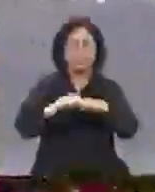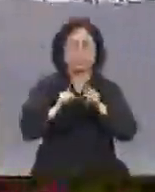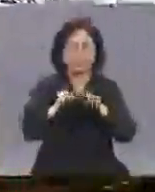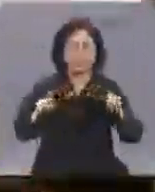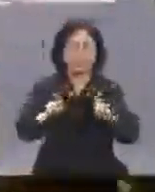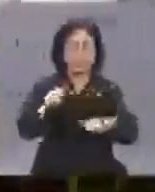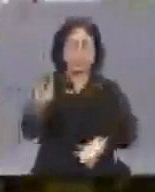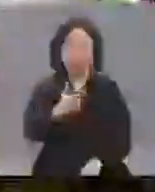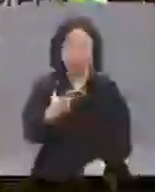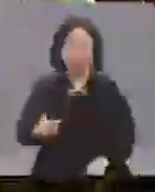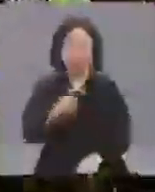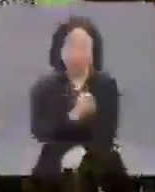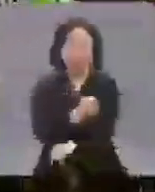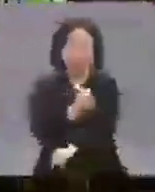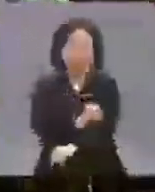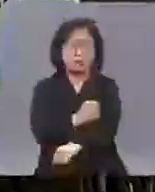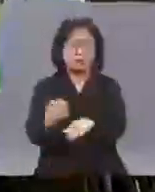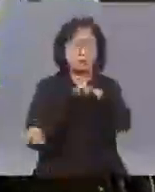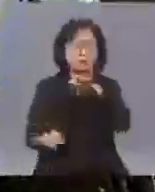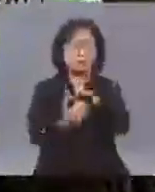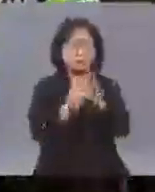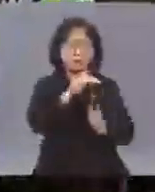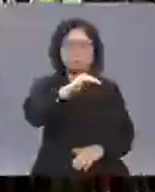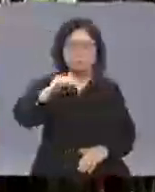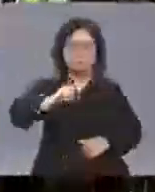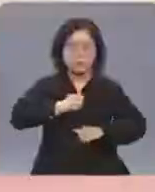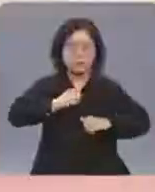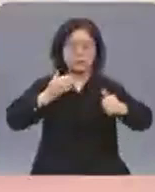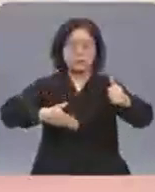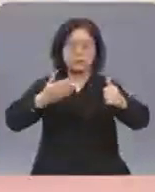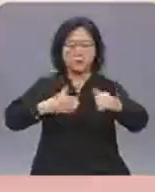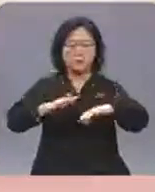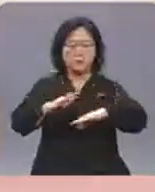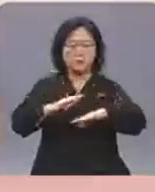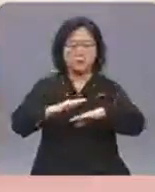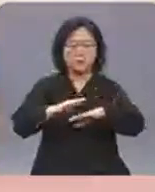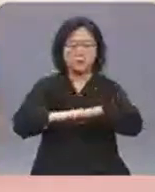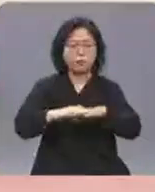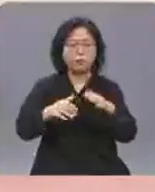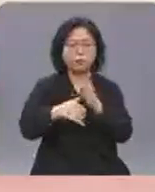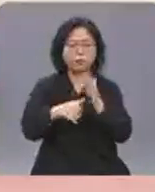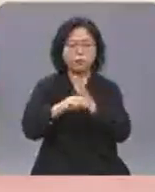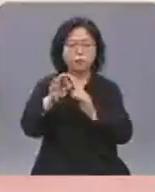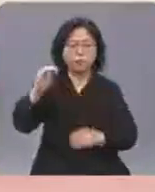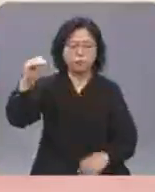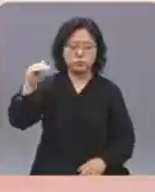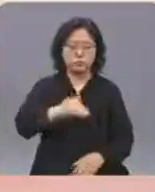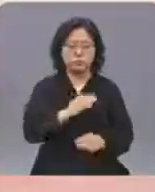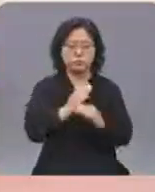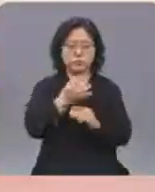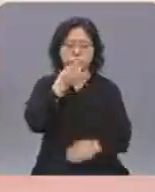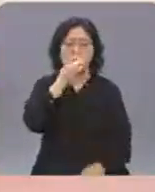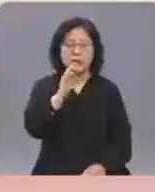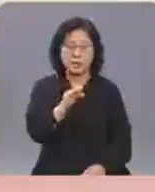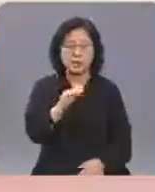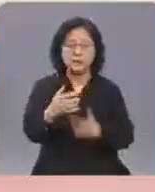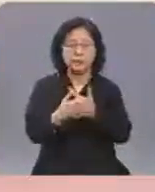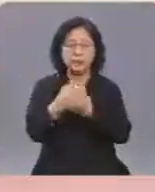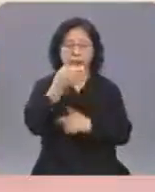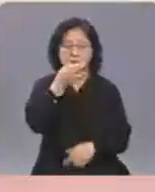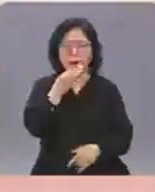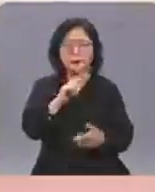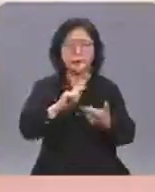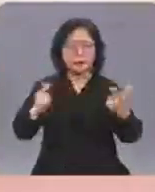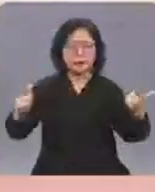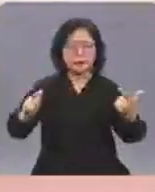일당의 상한선을 지켜달라고 호소한 겁니다 농산물가게인 너무 하락하고 있습니다 쌀값 폭락이라 백합으로